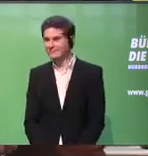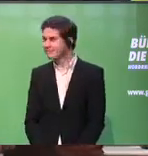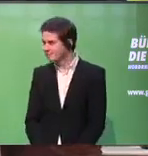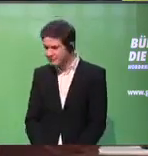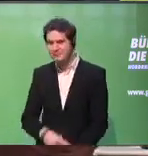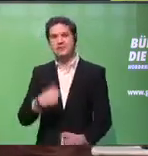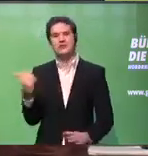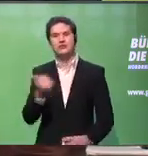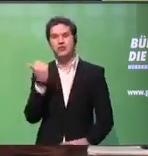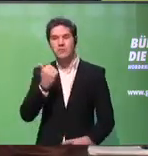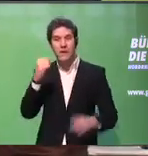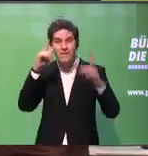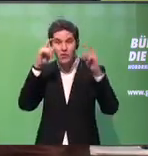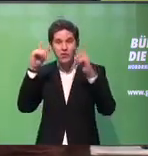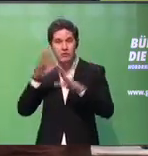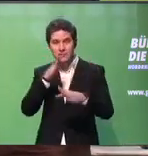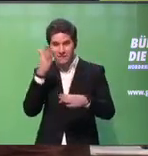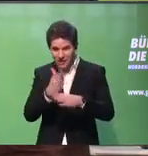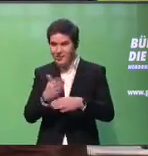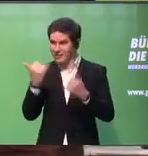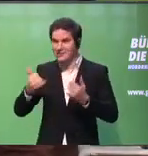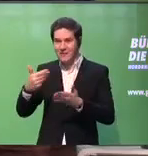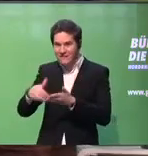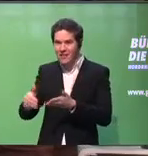machen. Super, Fotos in dem Kasten, ihr könnt weitermachen.